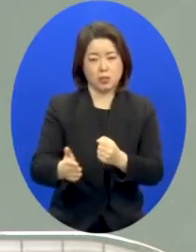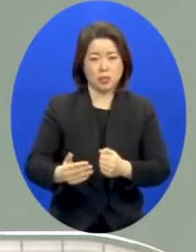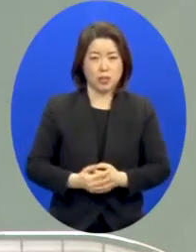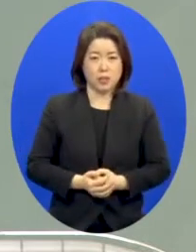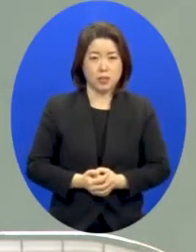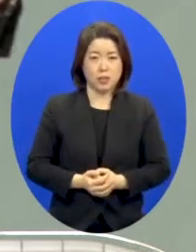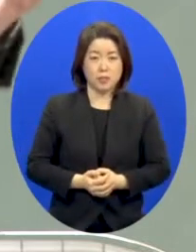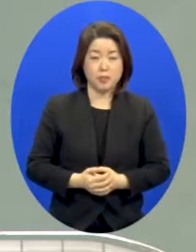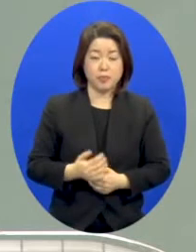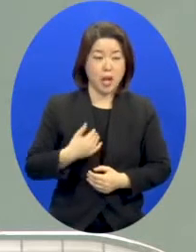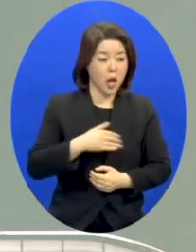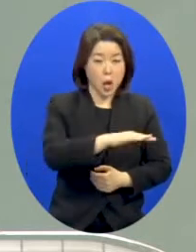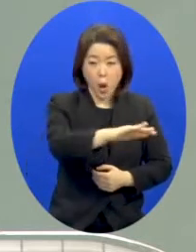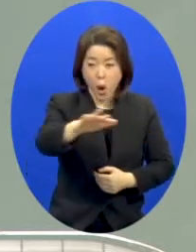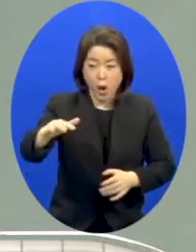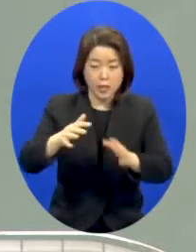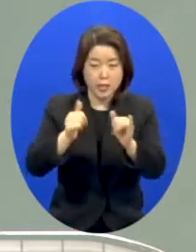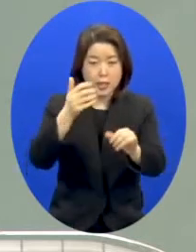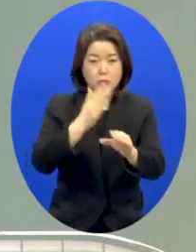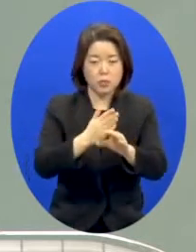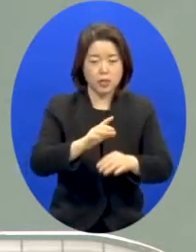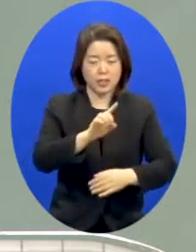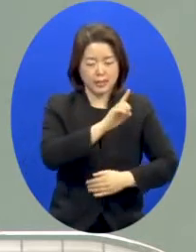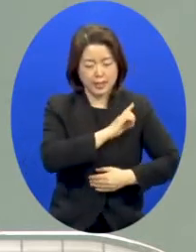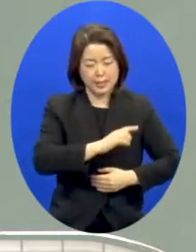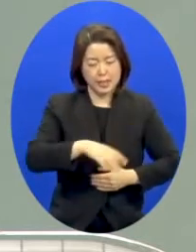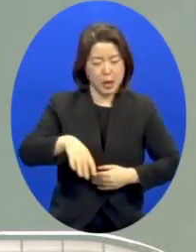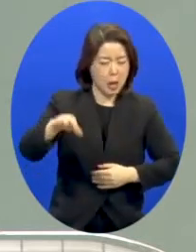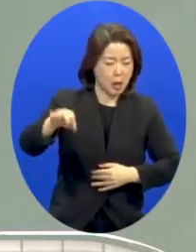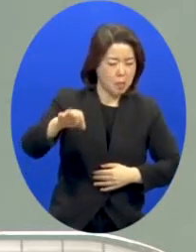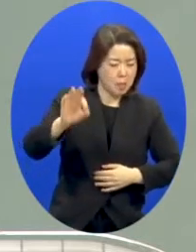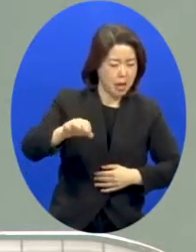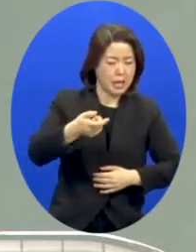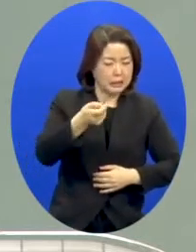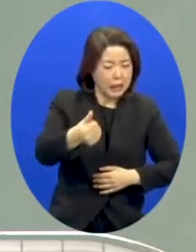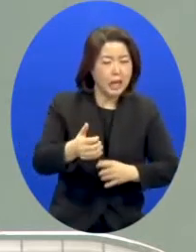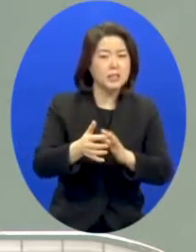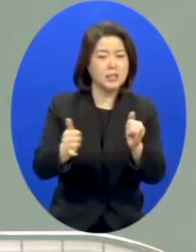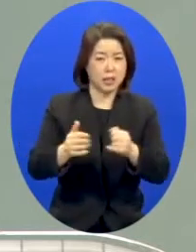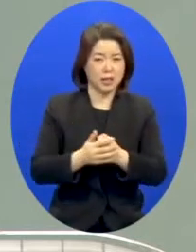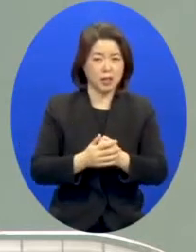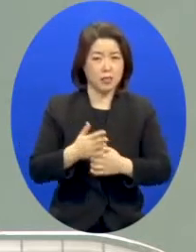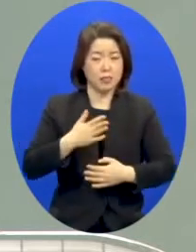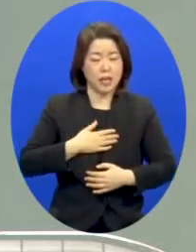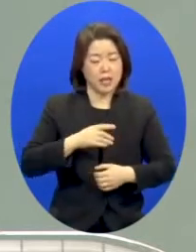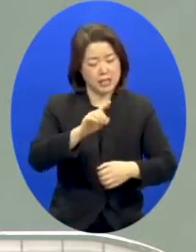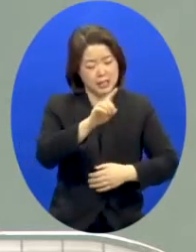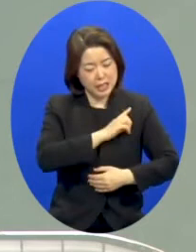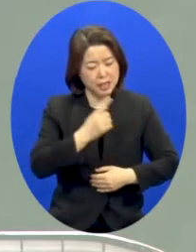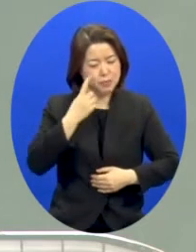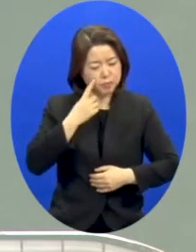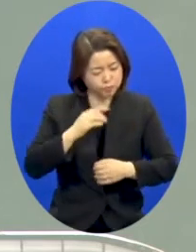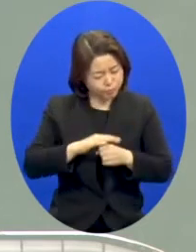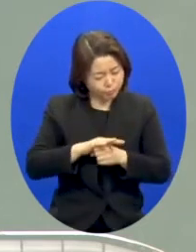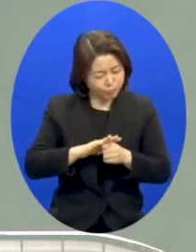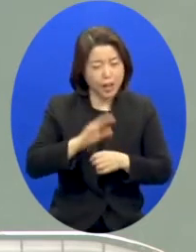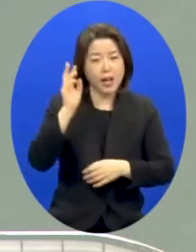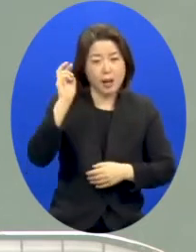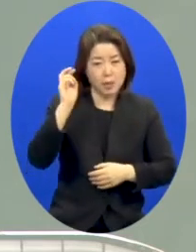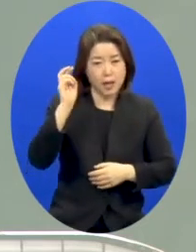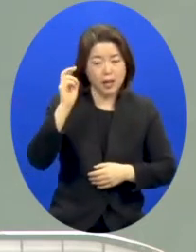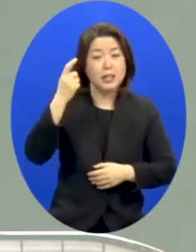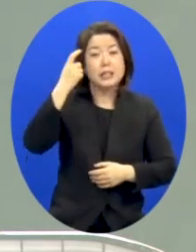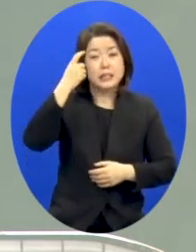내가 여기 있는 사람들 중에 가장 작고 보잘것 없는 사람일 거야 내가 제일 불쌍 할 거야 그렇게